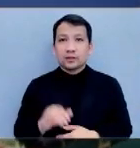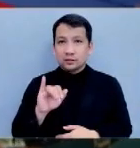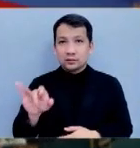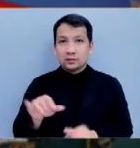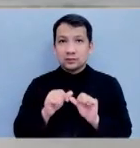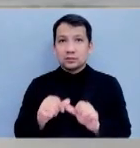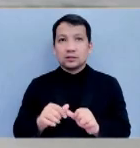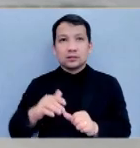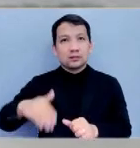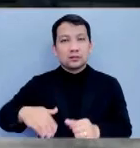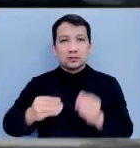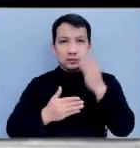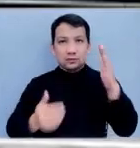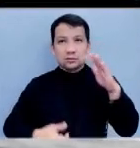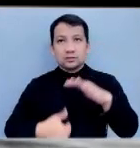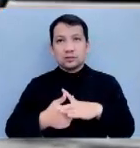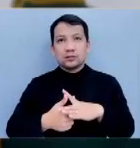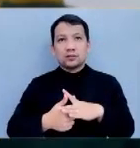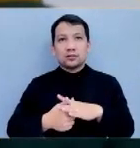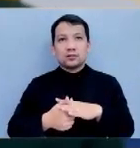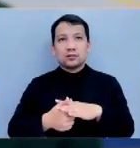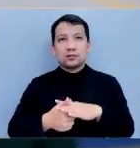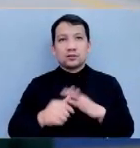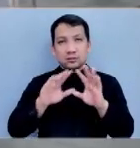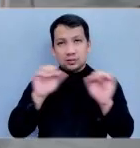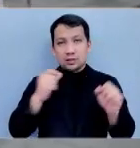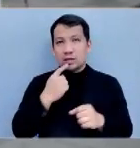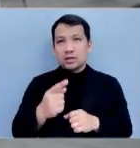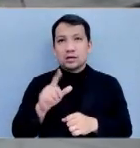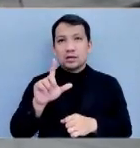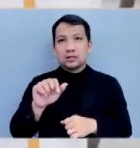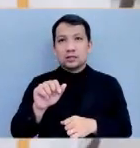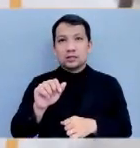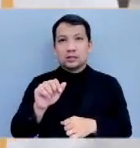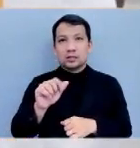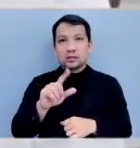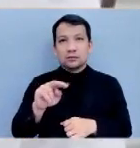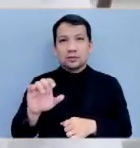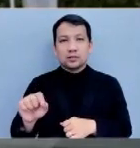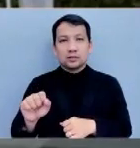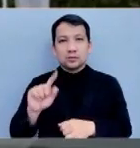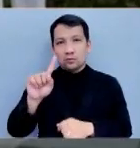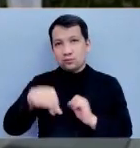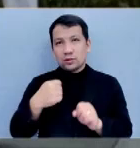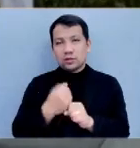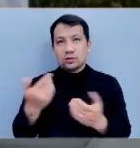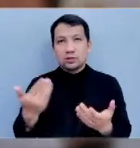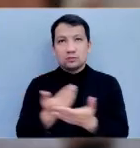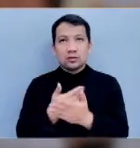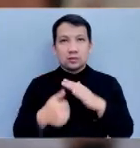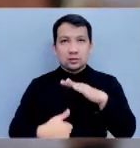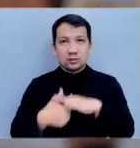late na nga raw ang paglabas ng slogan ng Administrasyong Marcos ayon kay Lavinia. Lalo't nakaisang taon na siya sa pwesto, pero ngayong inilabas na